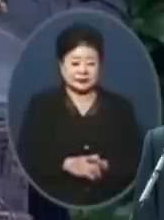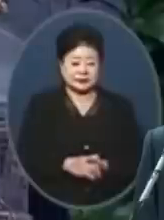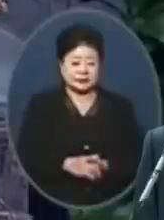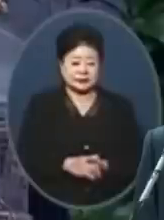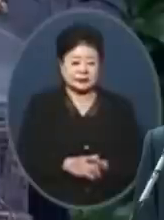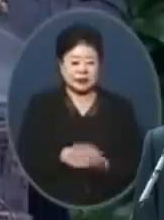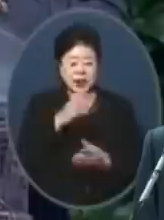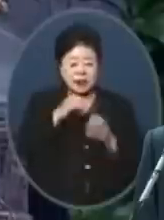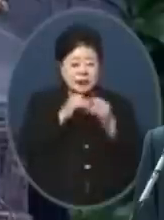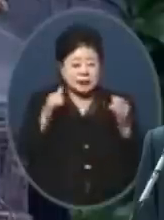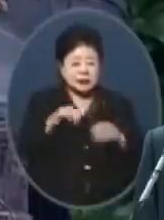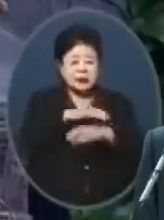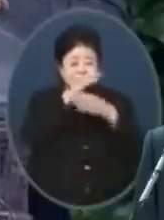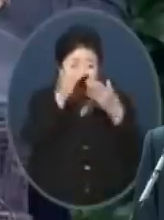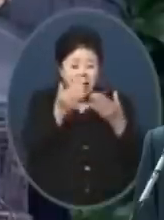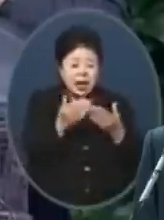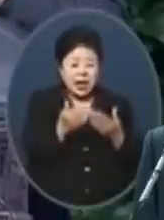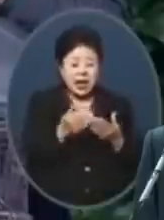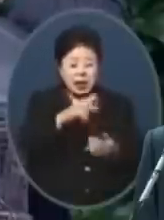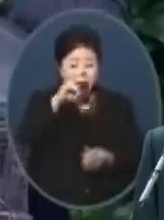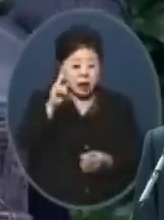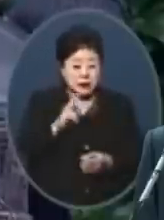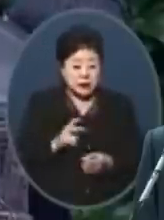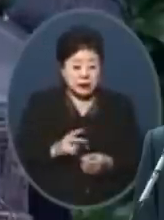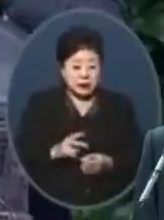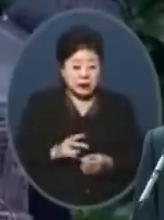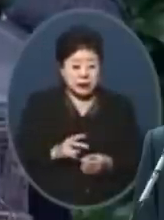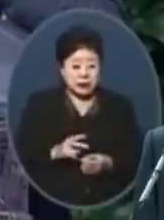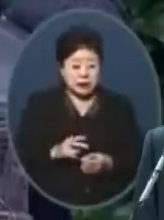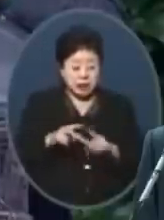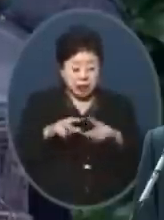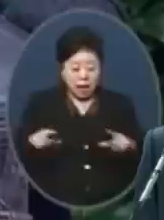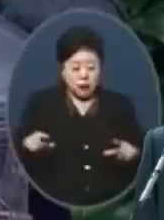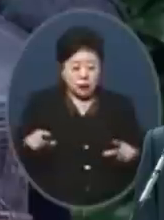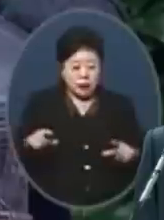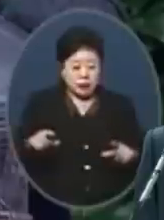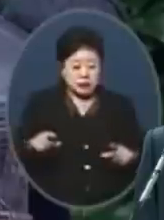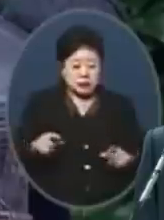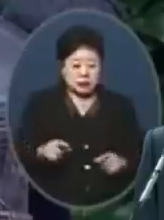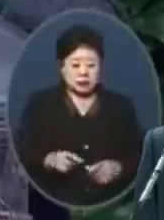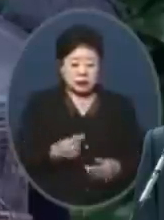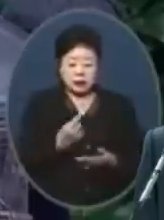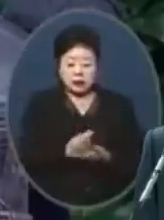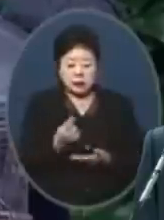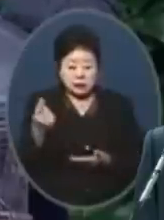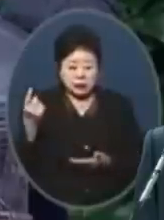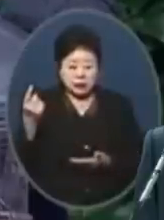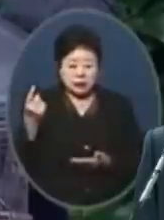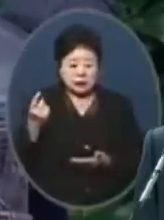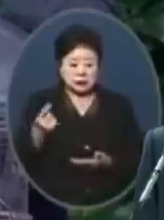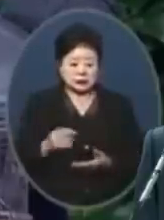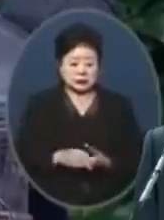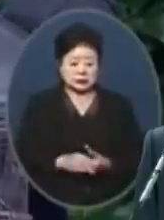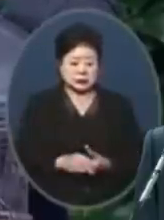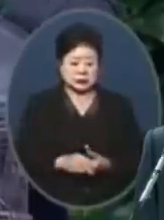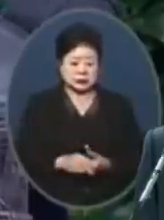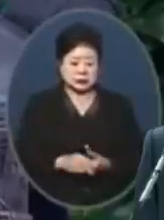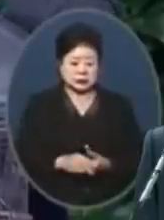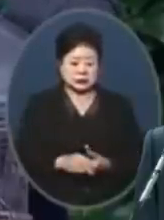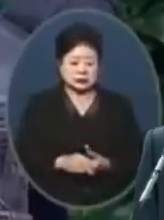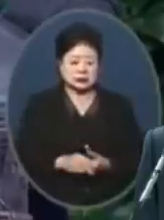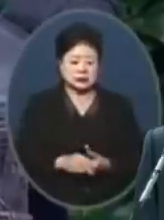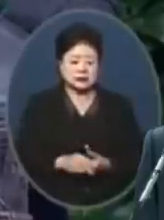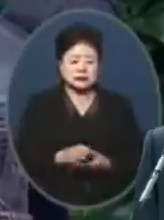그 백성들이 다 일시에 애굽에서 때를 지어